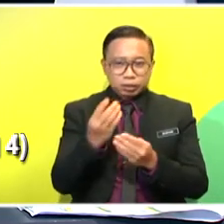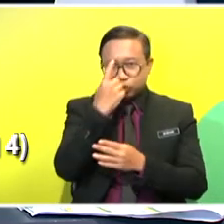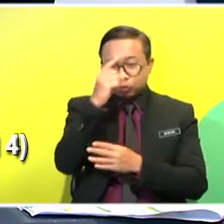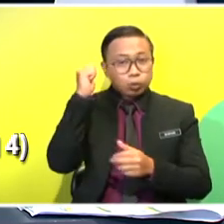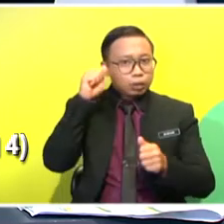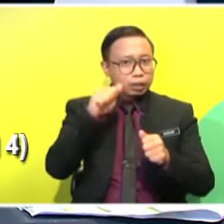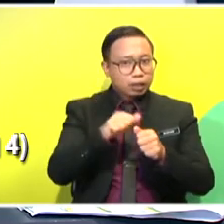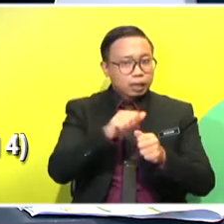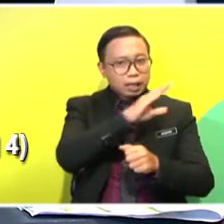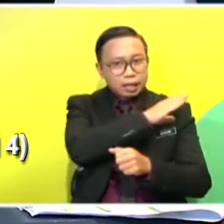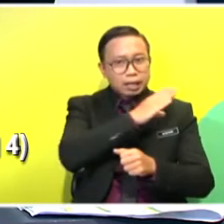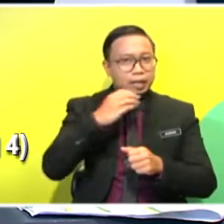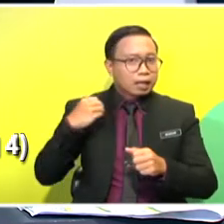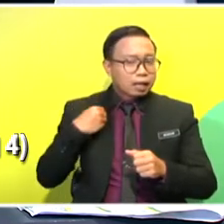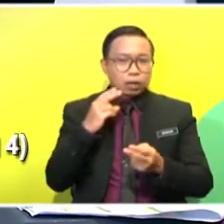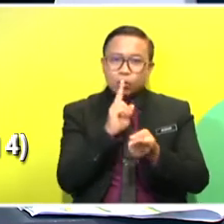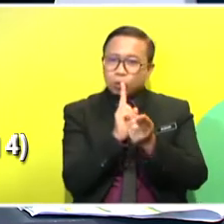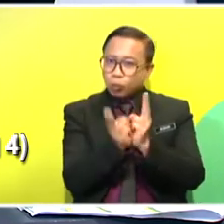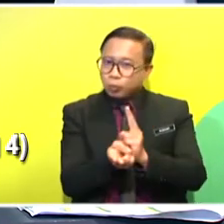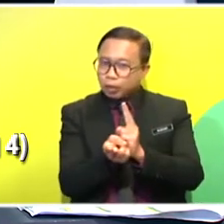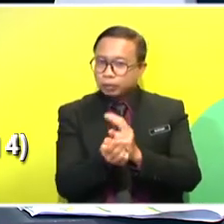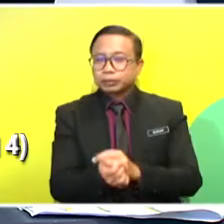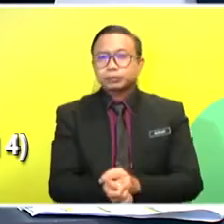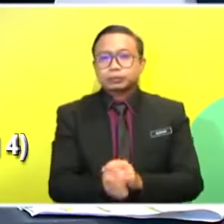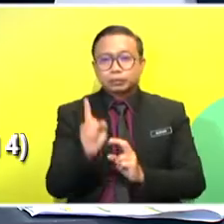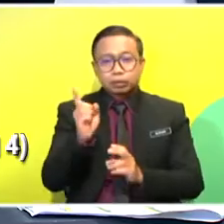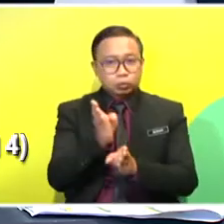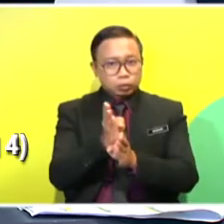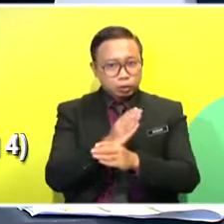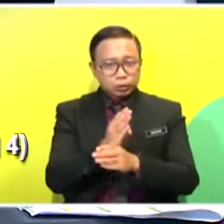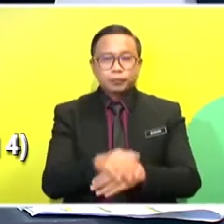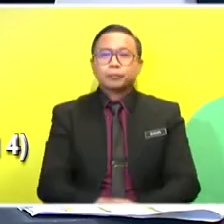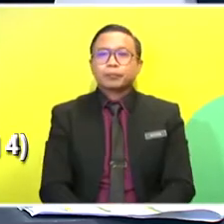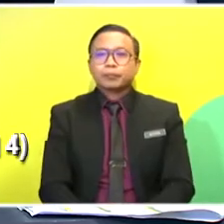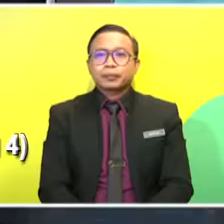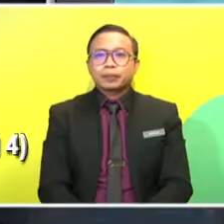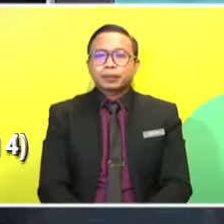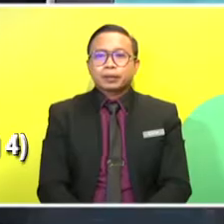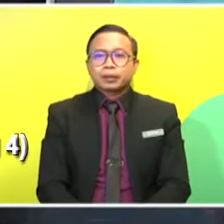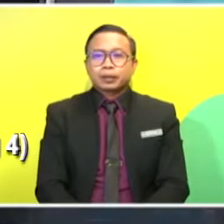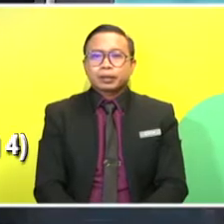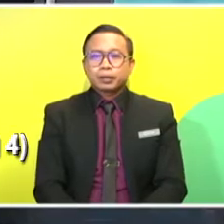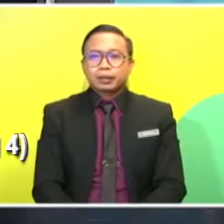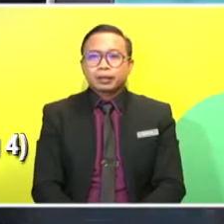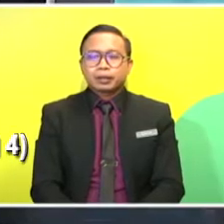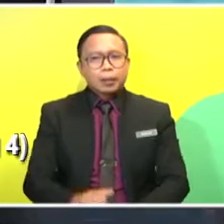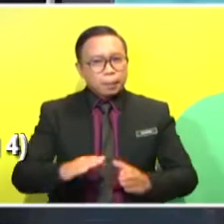dan juga mengubah sesuatu bentuk tu. Baik, boleh cikgu. Jadi macam mana kita nak main permainan